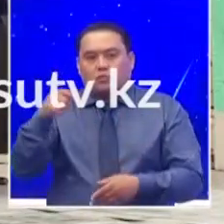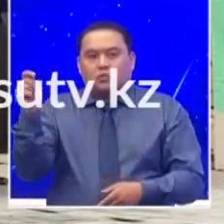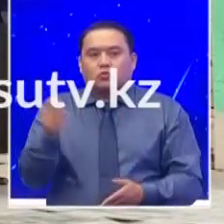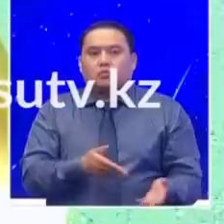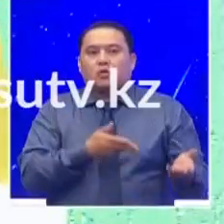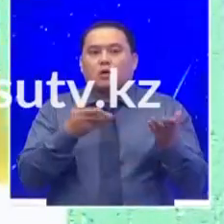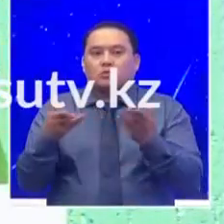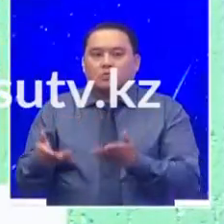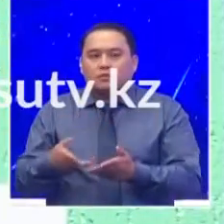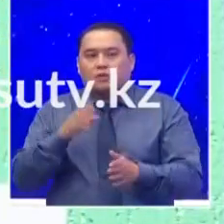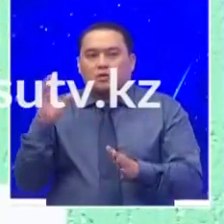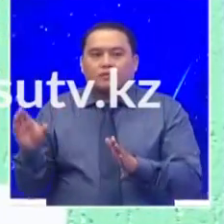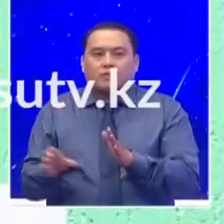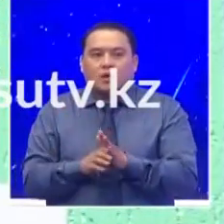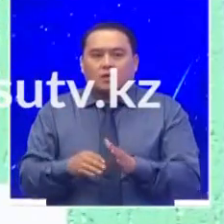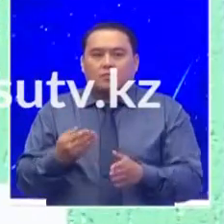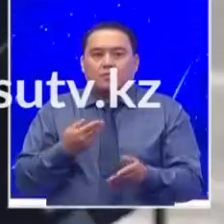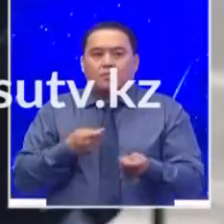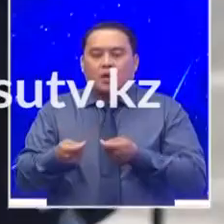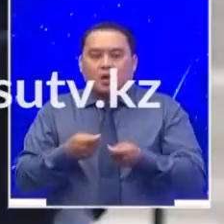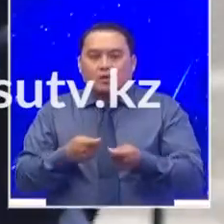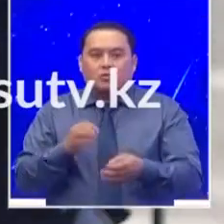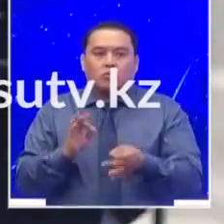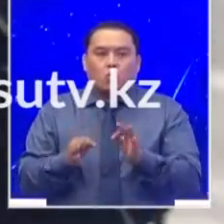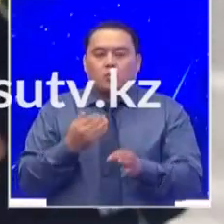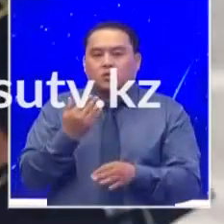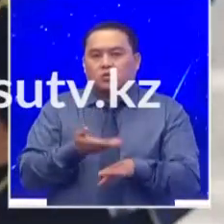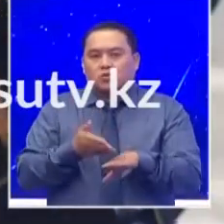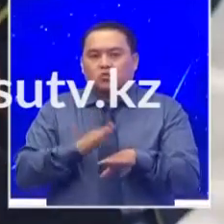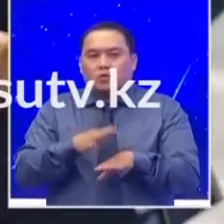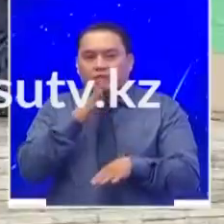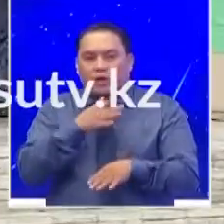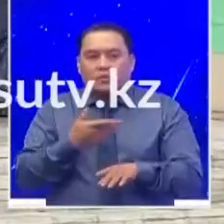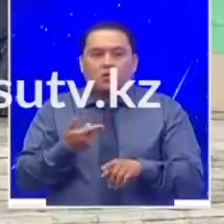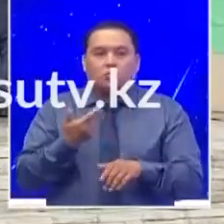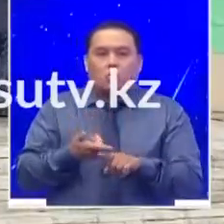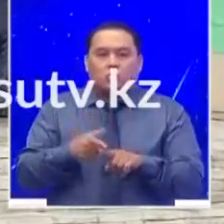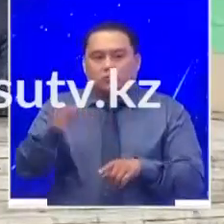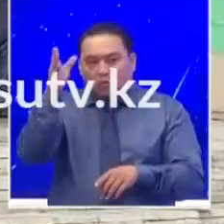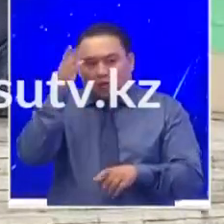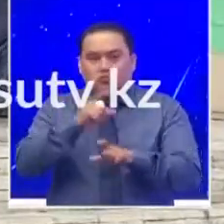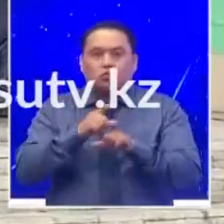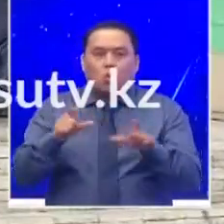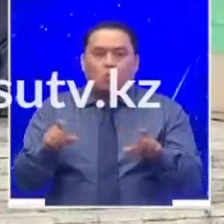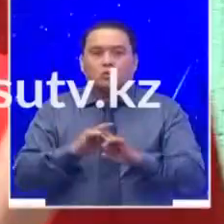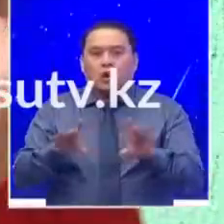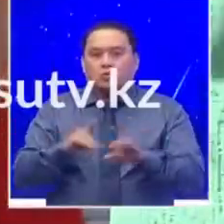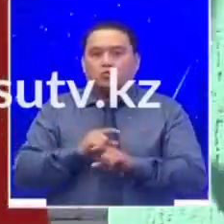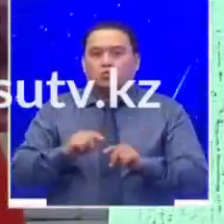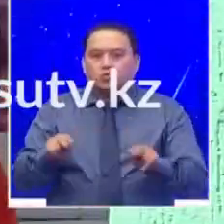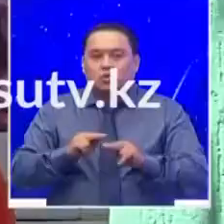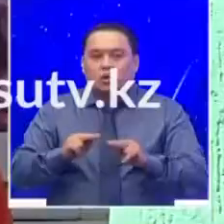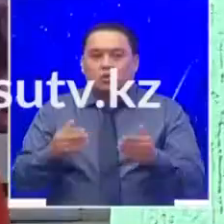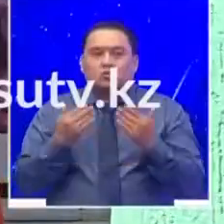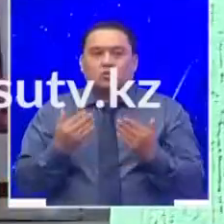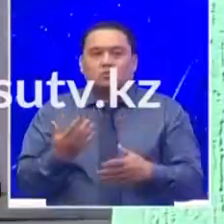приглашенных, соблюдением всех карантинных и санитарных норм. Тяжелый период никак не сказался на знания учеников, отмечают учителя.